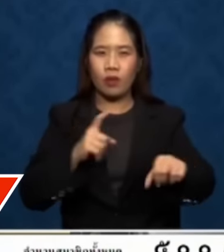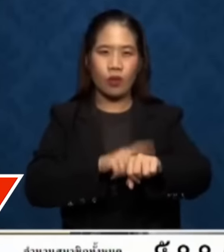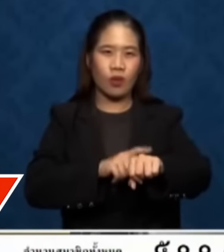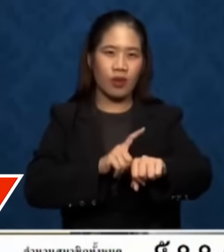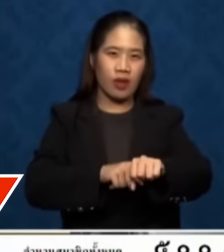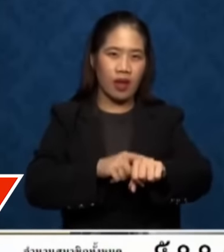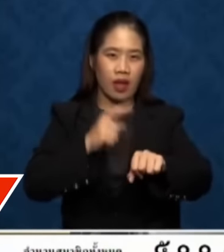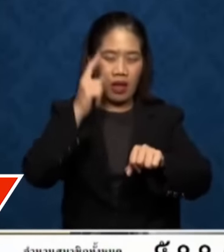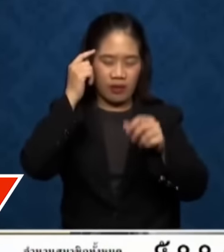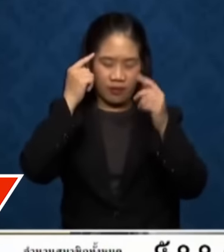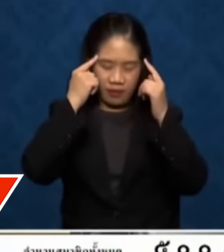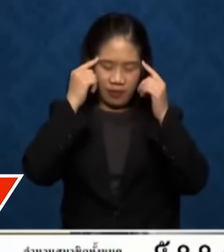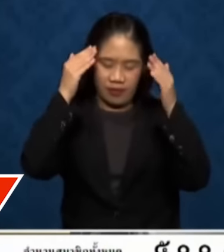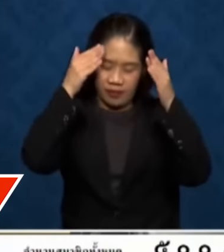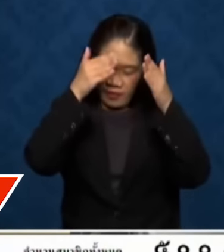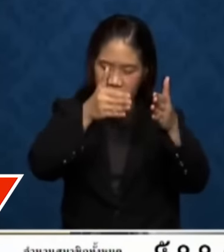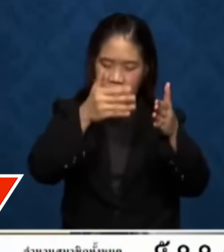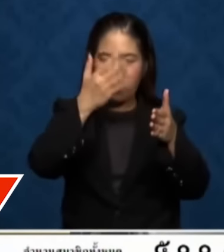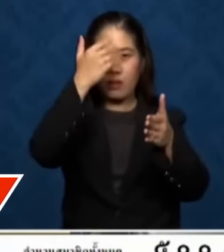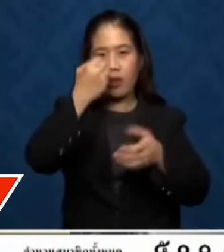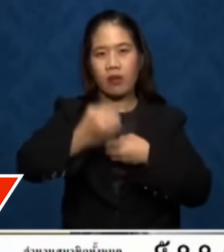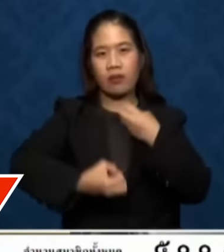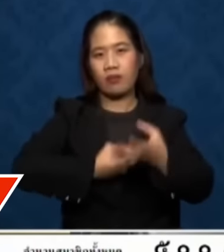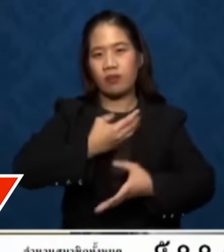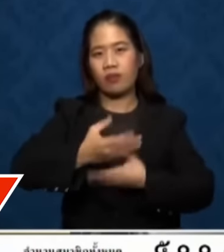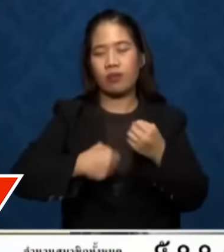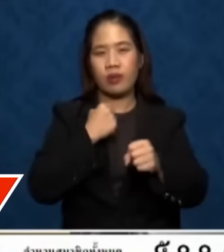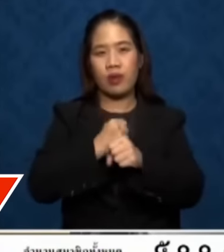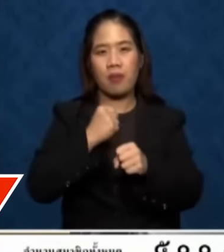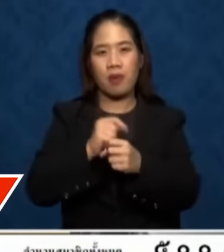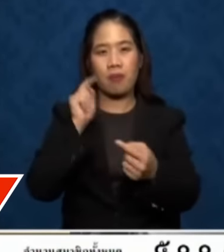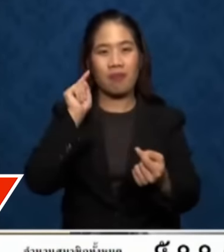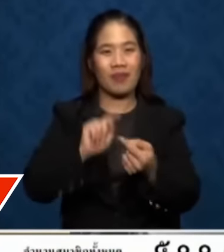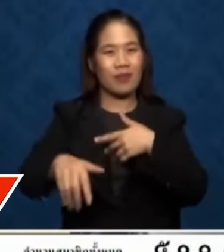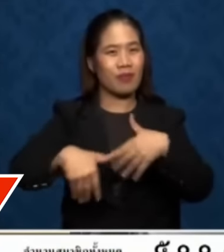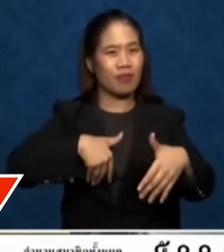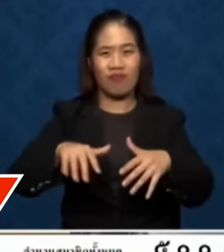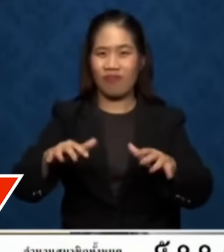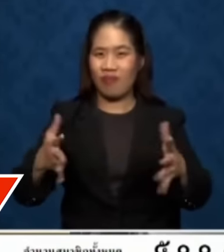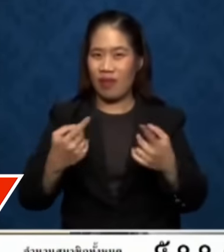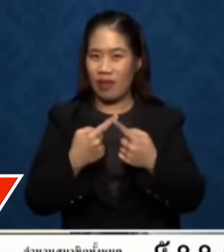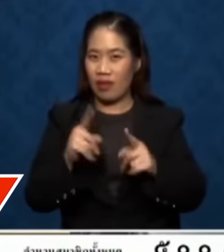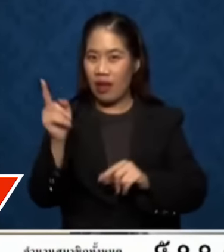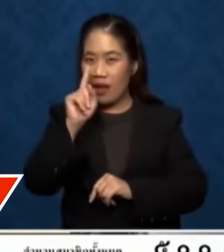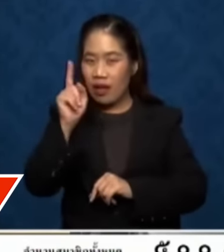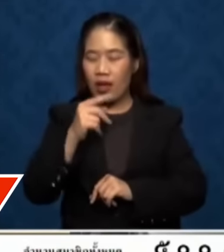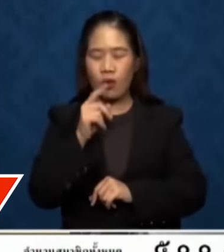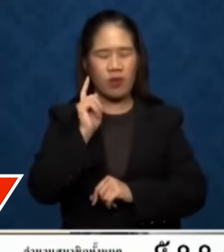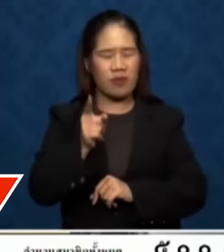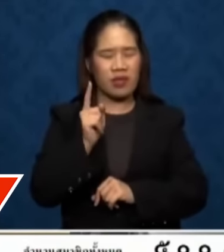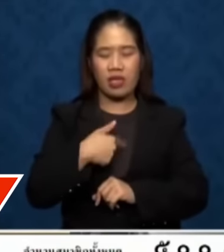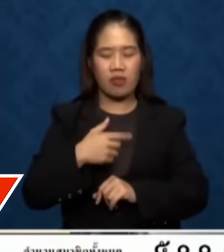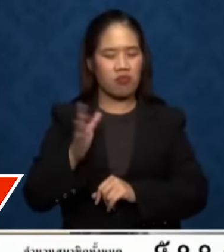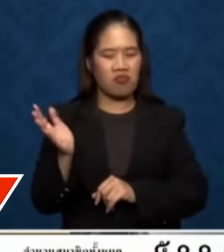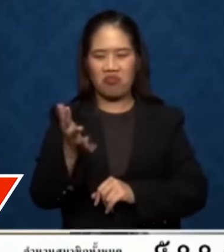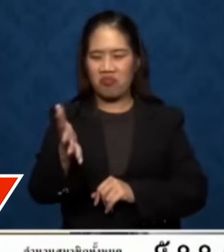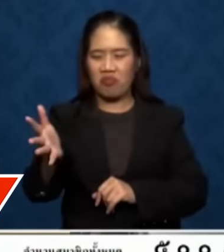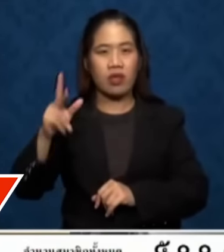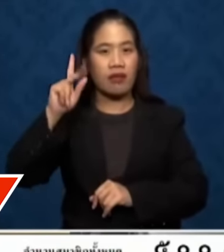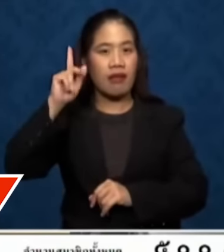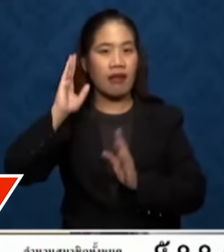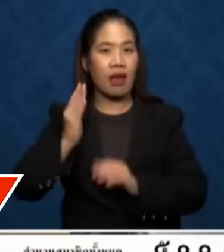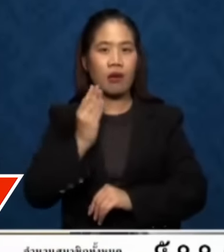สติปัญญาในการทุ่มเทเพื่อพี่น้องประชาชนแต่ท่านกลับจงใจที่จะปัดความจริงค่ะปิดปากสื่อมวลชน